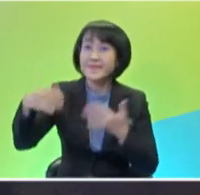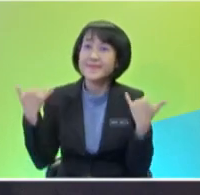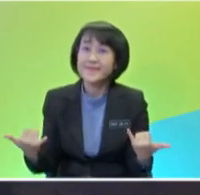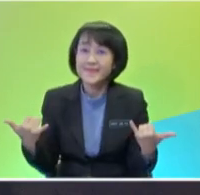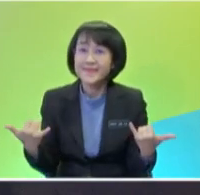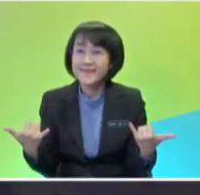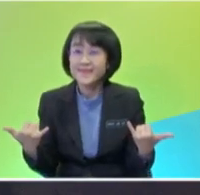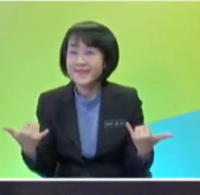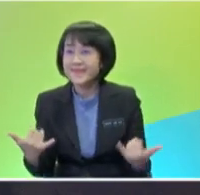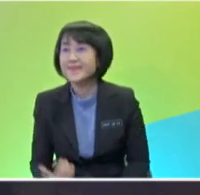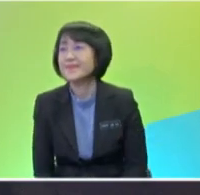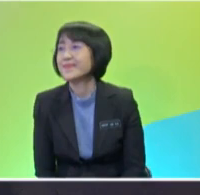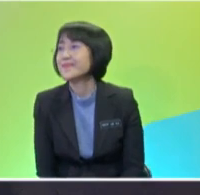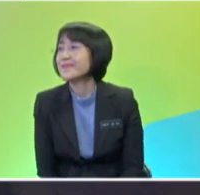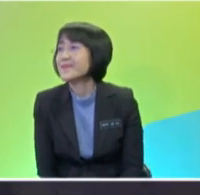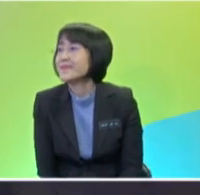Oke